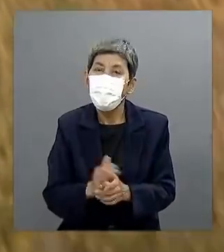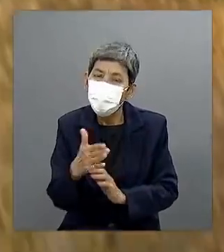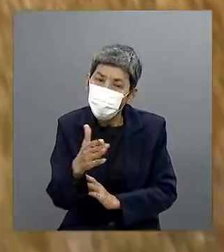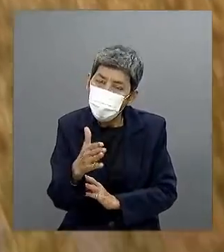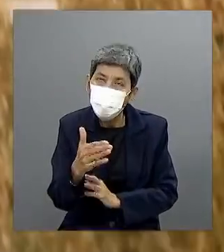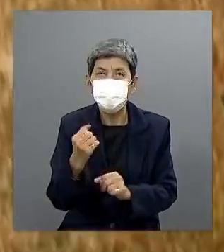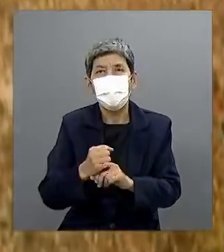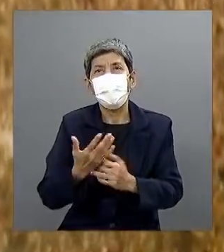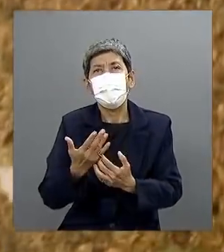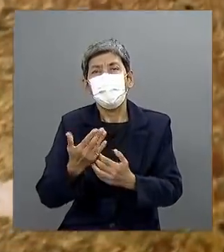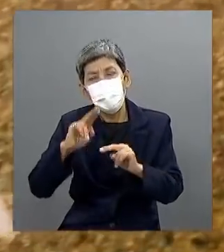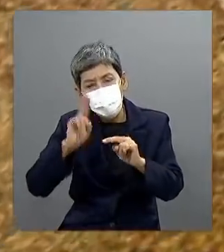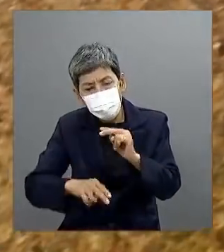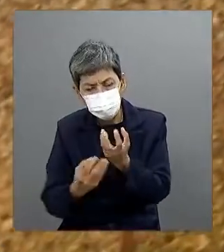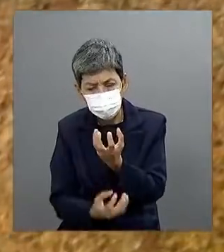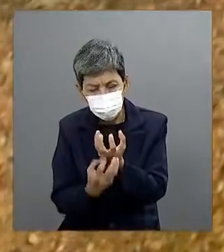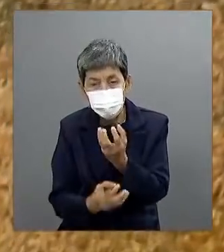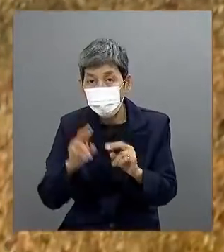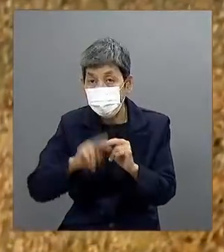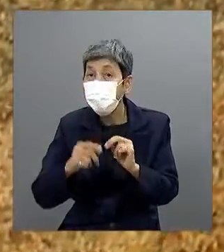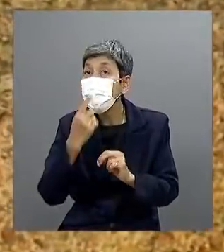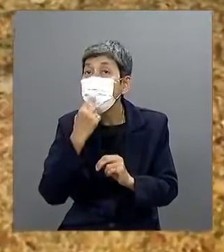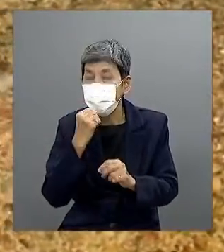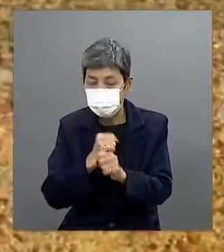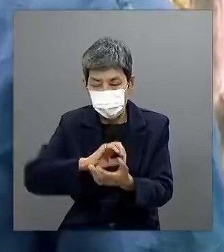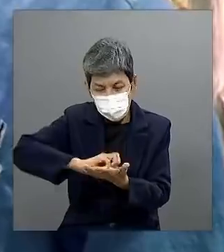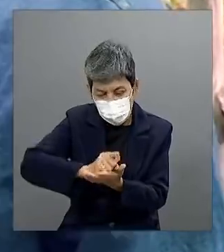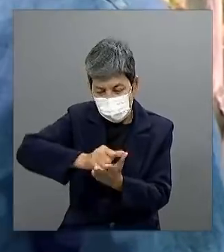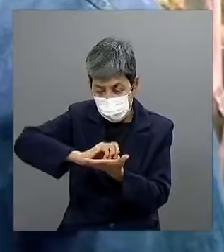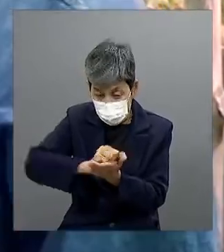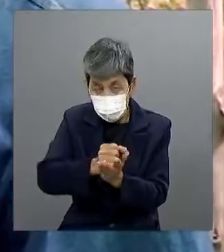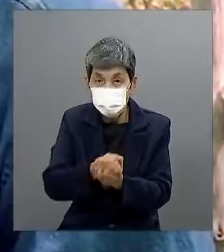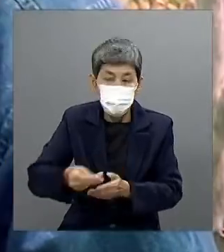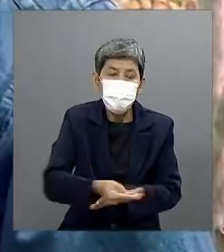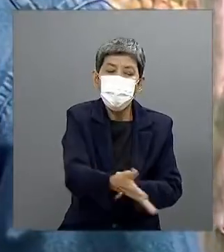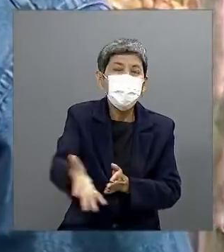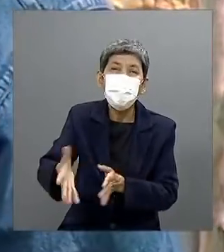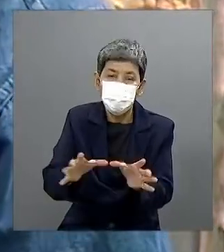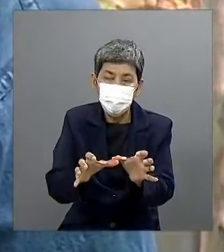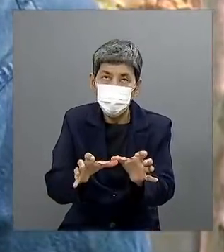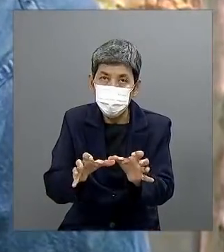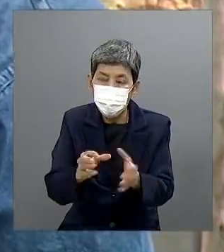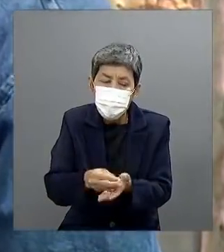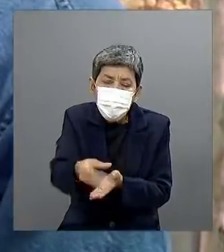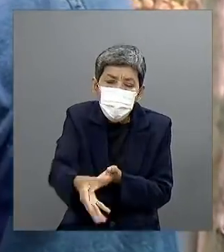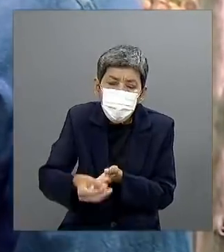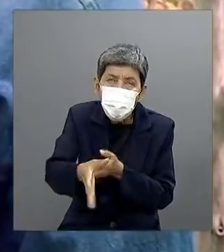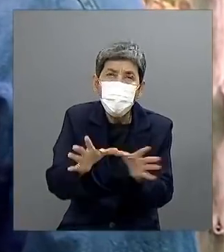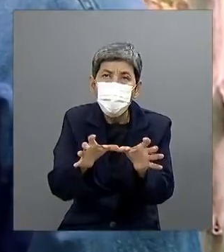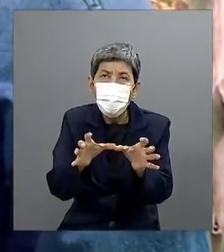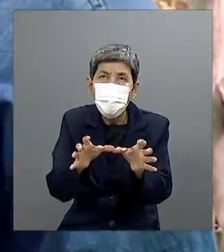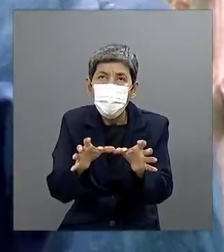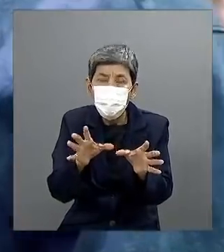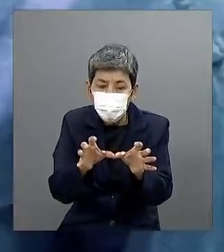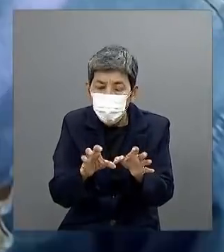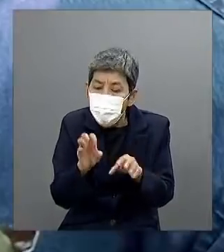ข่เป็ดต้มเป็นไข่แดงนะคะบดให้เข้ากันให้ละเอียดแล้วก็เอามาให้เขาวันละหนึ่งหยิบมือแค่เนี้ย โรยลงเพื่อจะให้มากไป